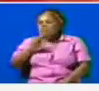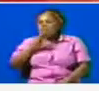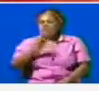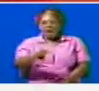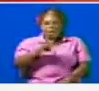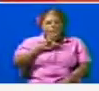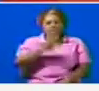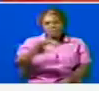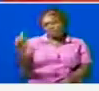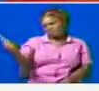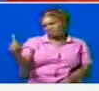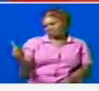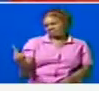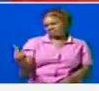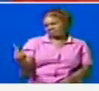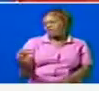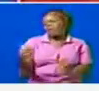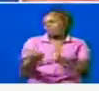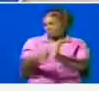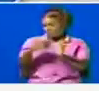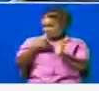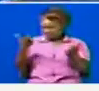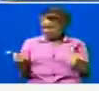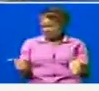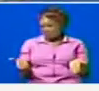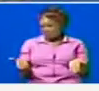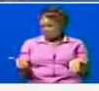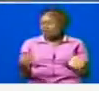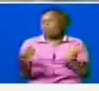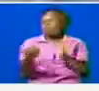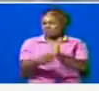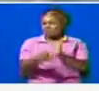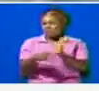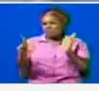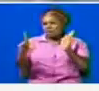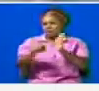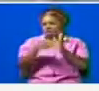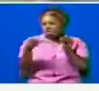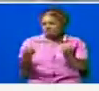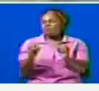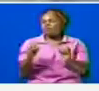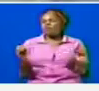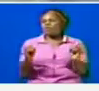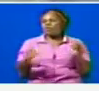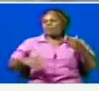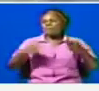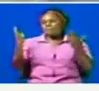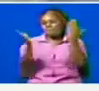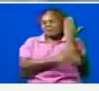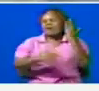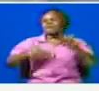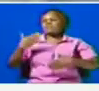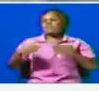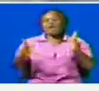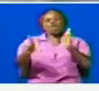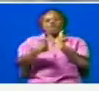na kutukanana. Maana shida tulionayo sasa na shida ambayo sheria haiwezi kutibu ni tabia mbaya wanasiasa. Wajua